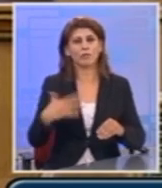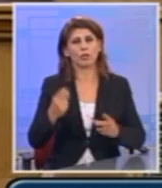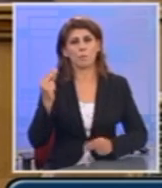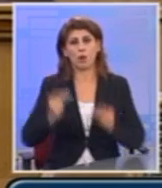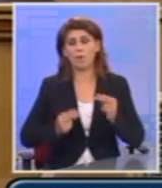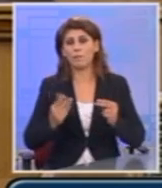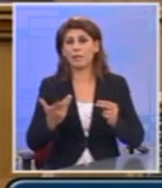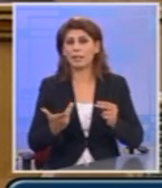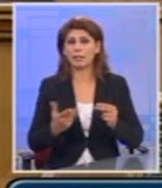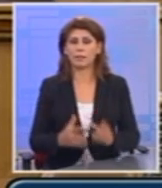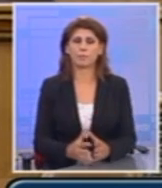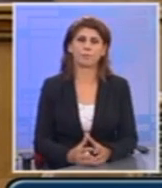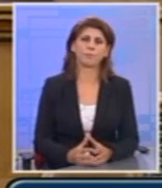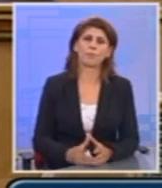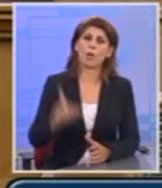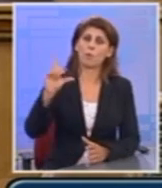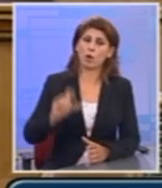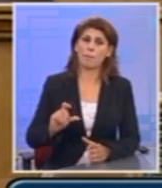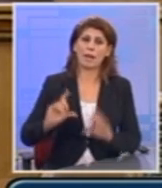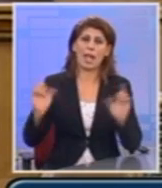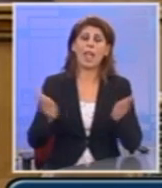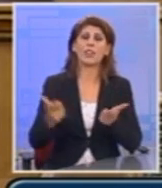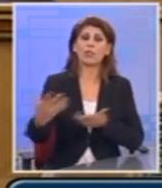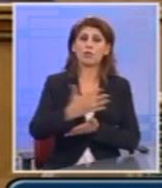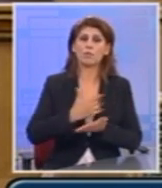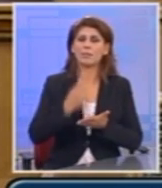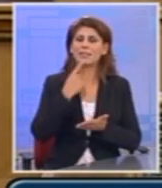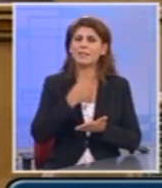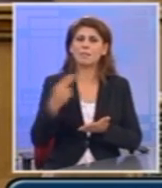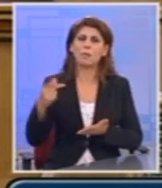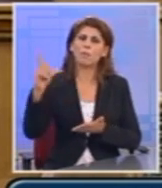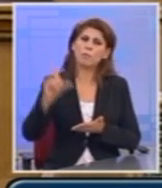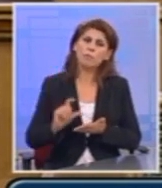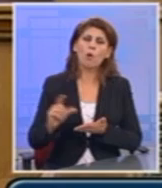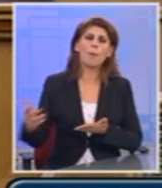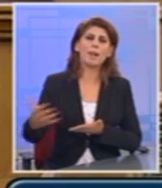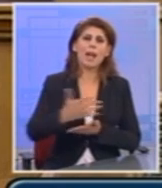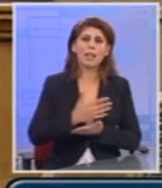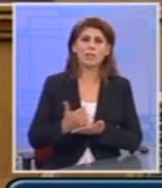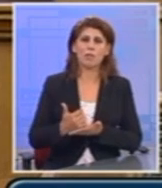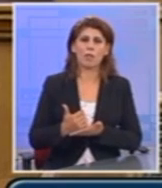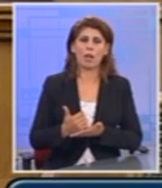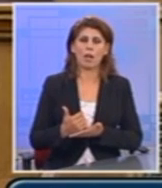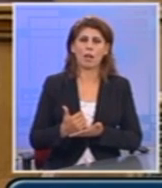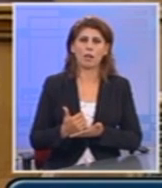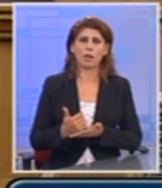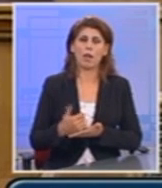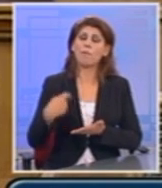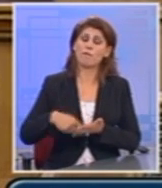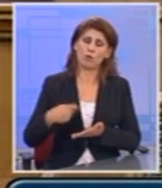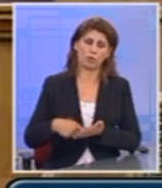πρόβλημα διότι το χαμηλότερο εθνικό εισόδημα σημαίνει χαμηλότερα έσοδα από